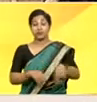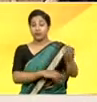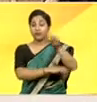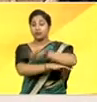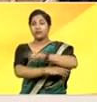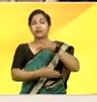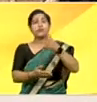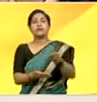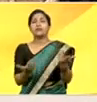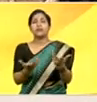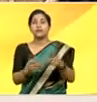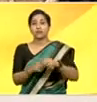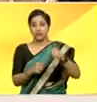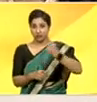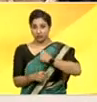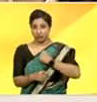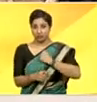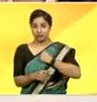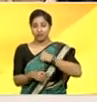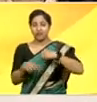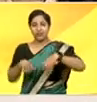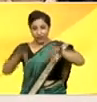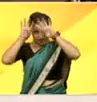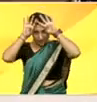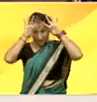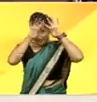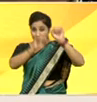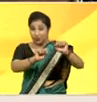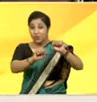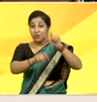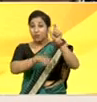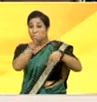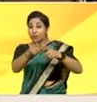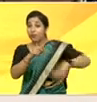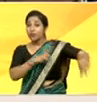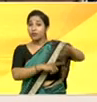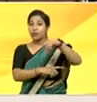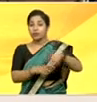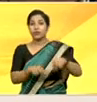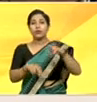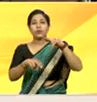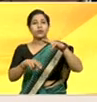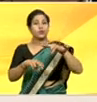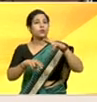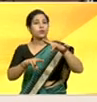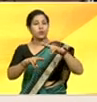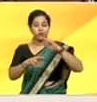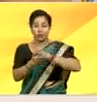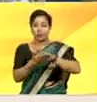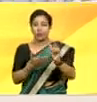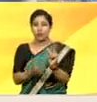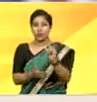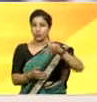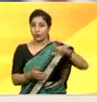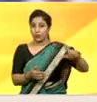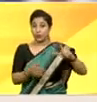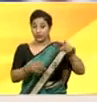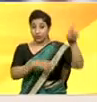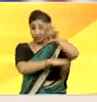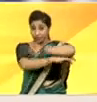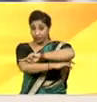को हमारे आदिवासी भाई बहन हूल दिवस के रूप में मनाते हैं। यह